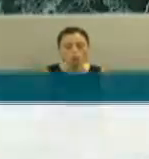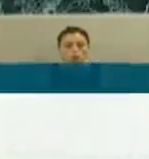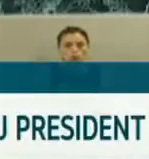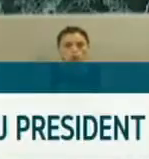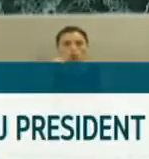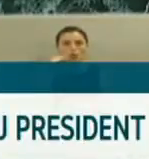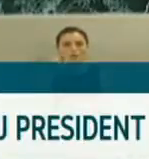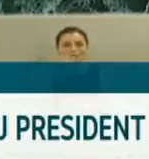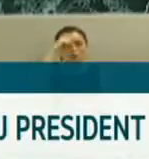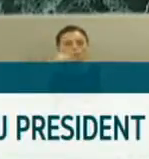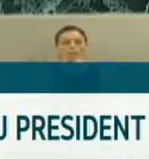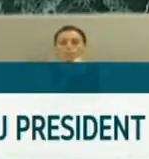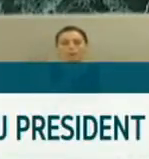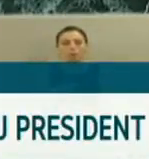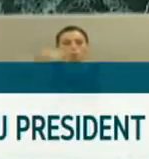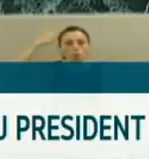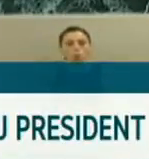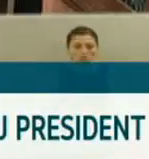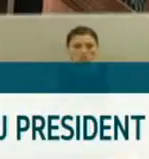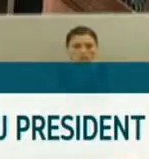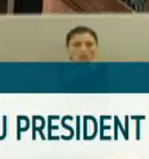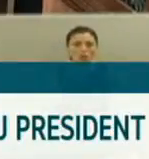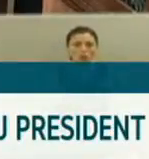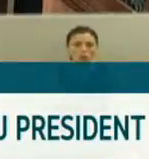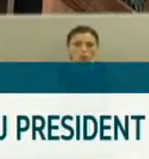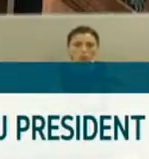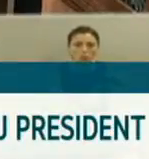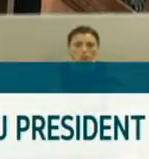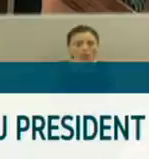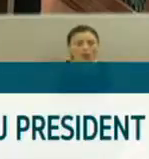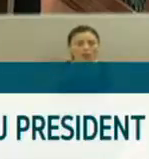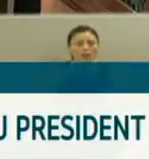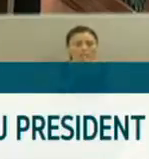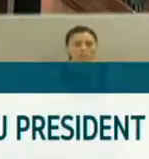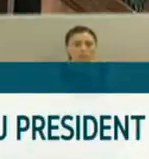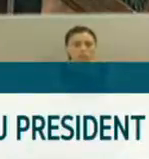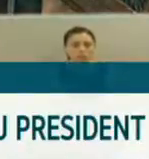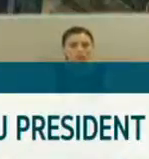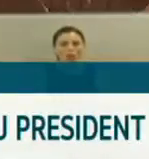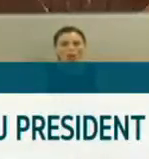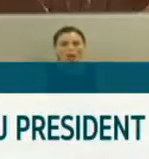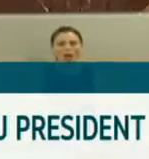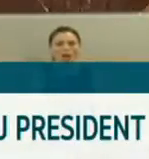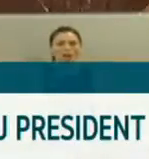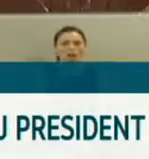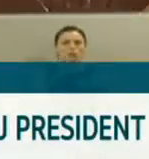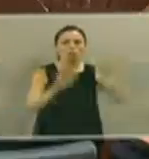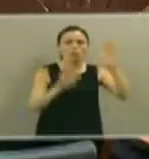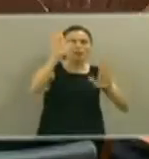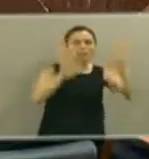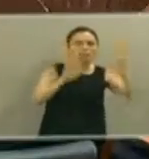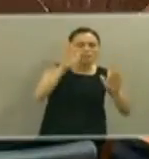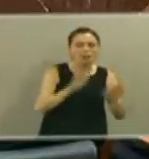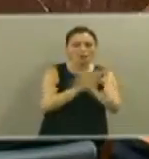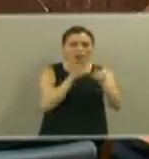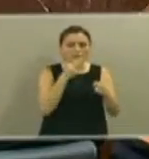discurs el seu compromís irrompible amb Vox per complir l'acord d'investidura. Durant la seva intervenció també ha comparat la negociació autonòmica basada,